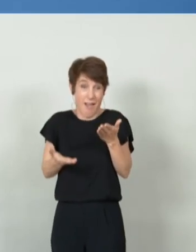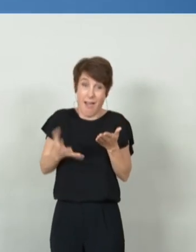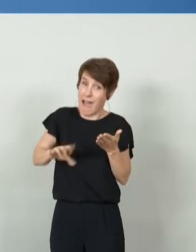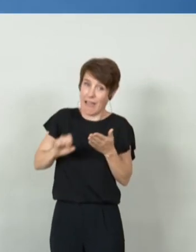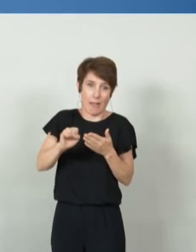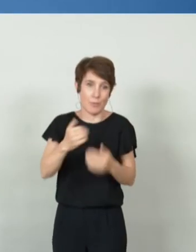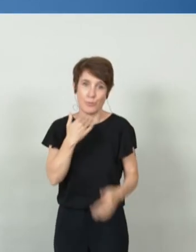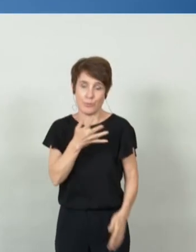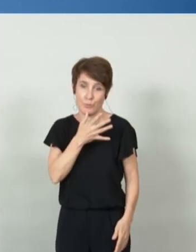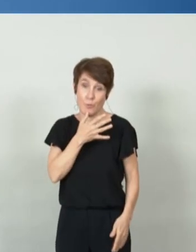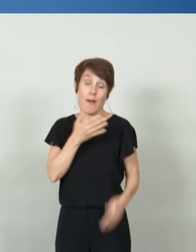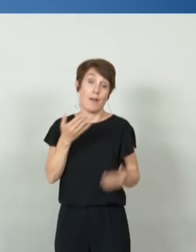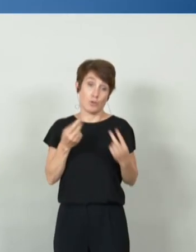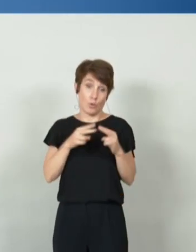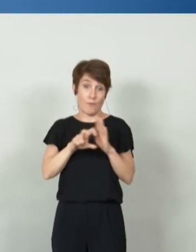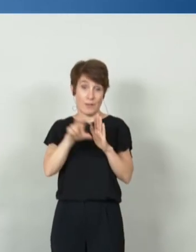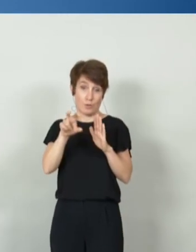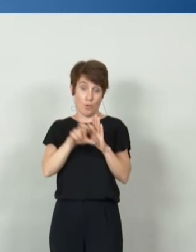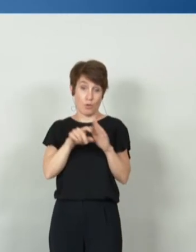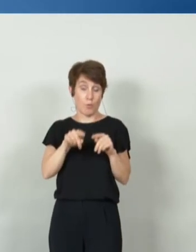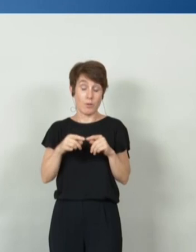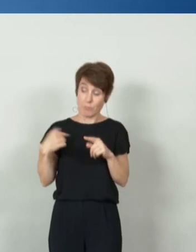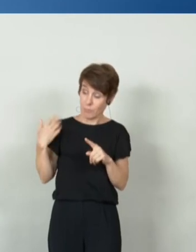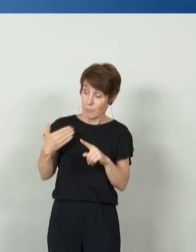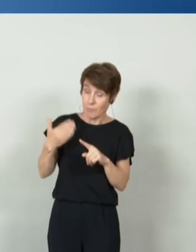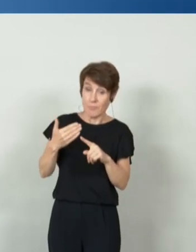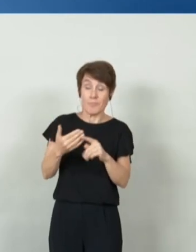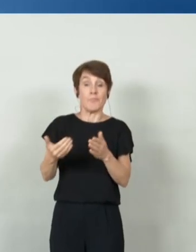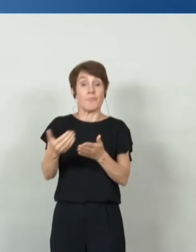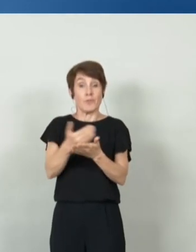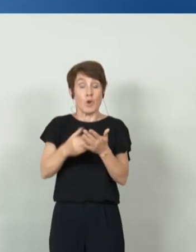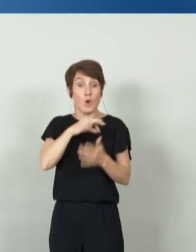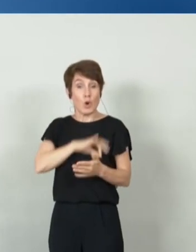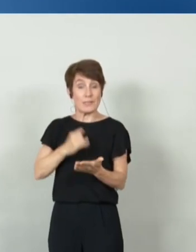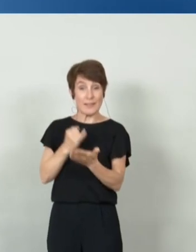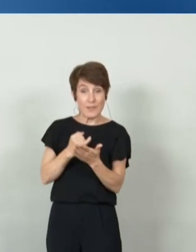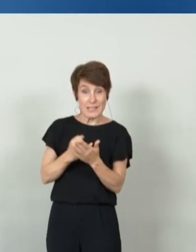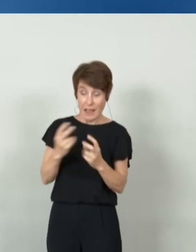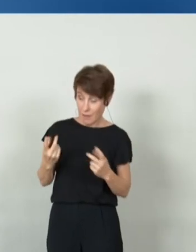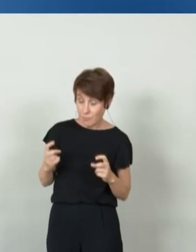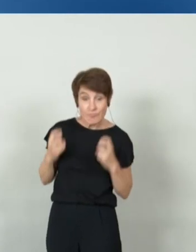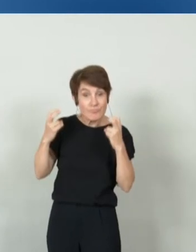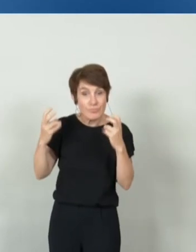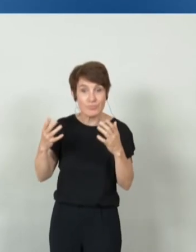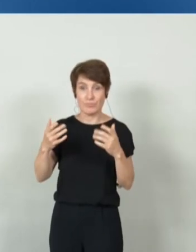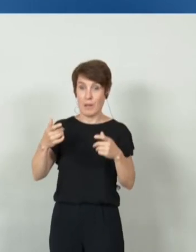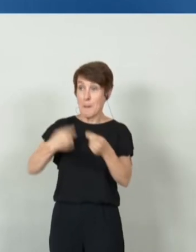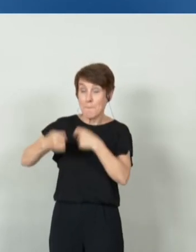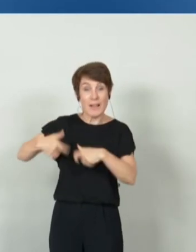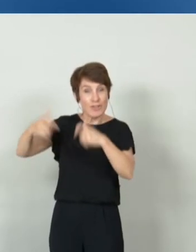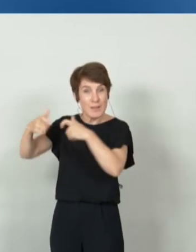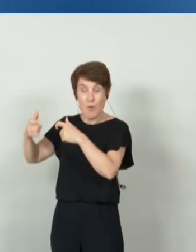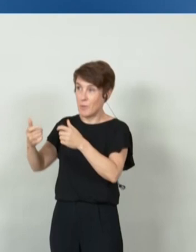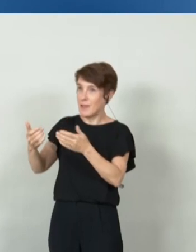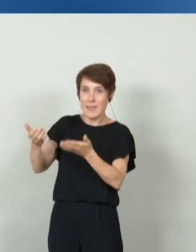notre ville n'aura pas su profiter année après année des recettes fiscales dynamiques ni d'un marché immobilier porteur pour mettre en place les conditions d'une